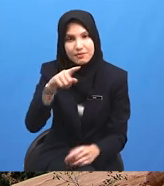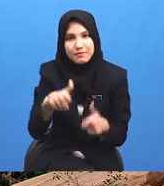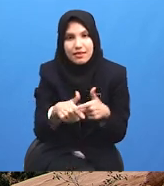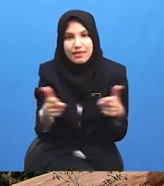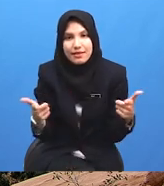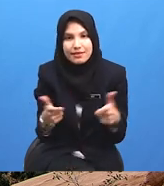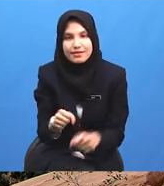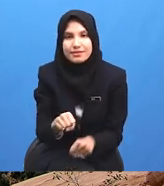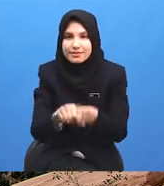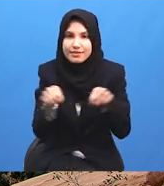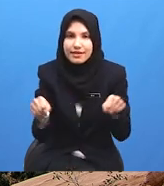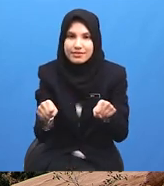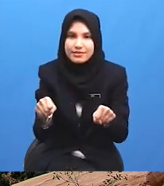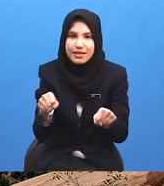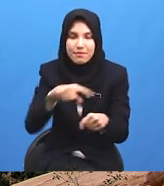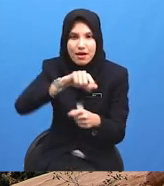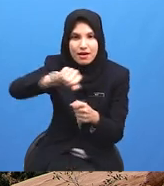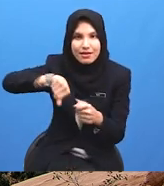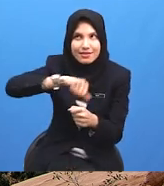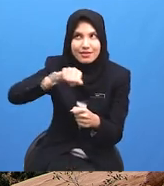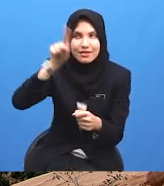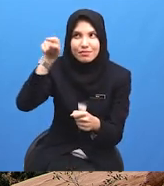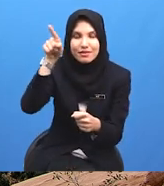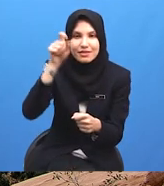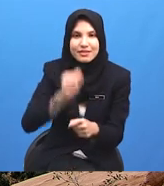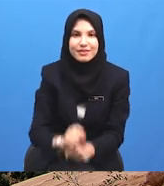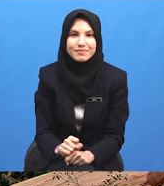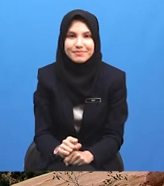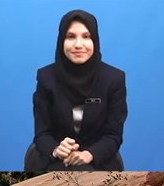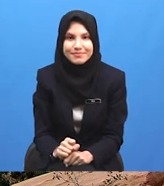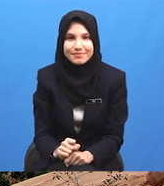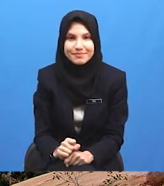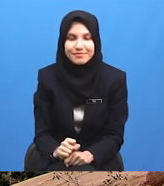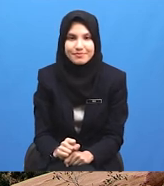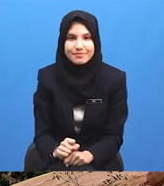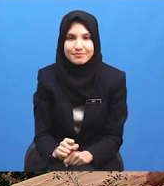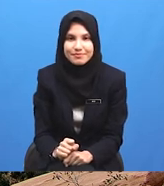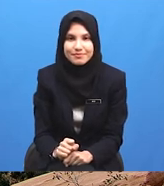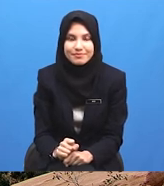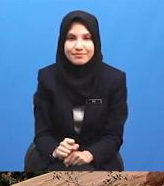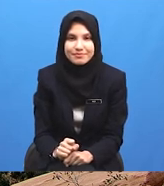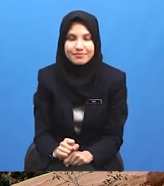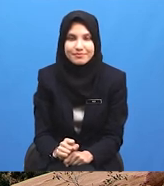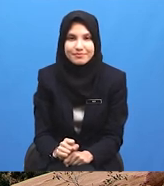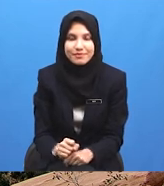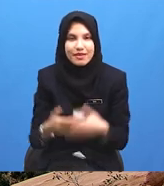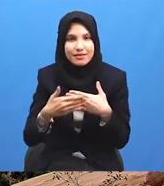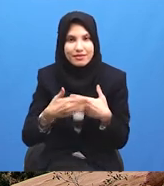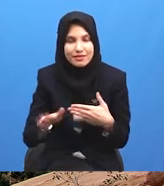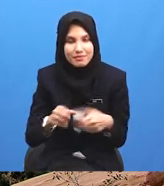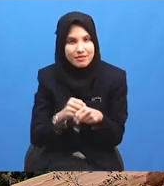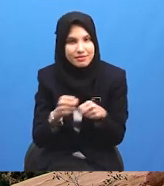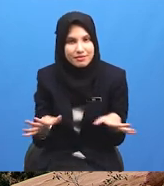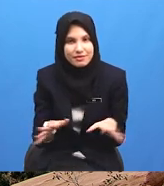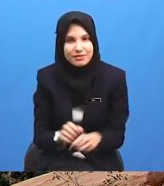matahari. 1, 2, 3, 4, 5, 6, 7, 8. Setelah selesai